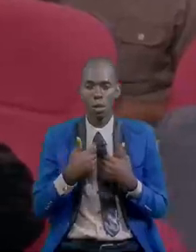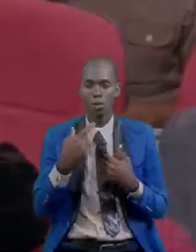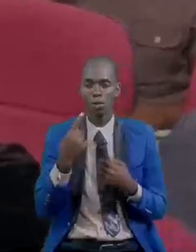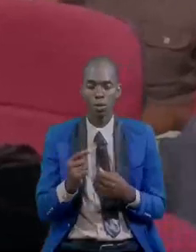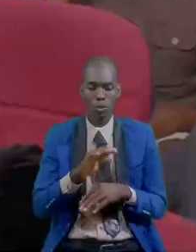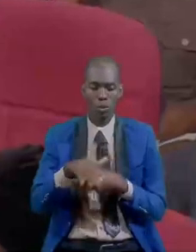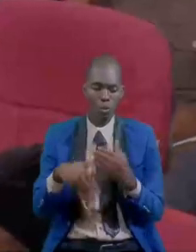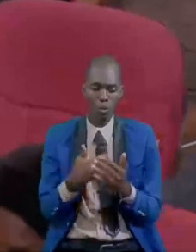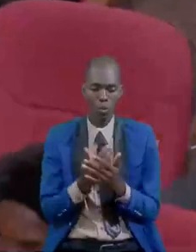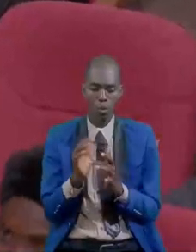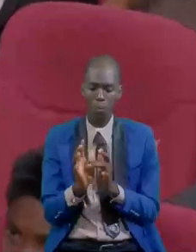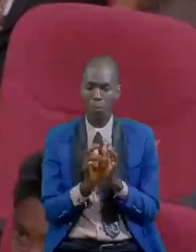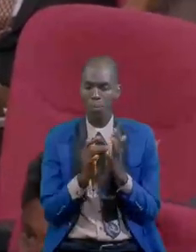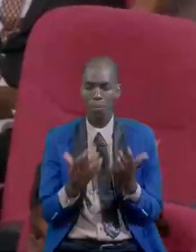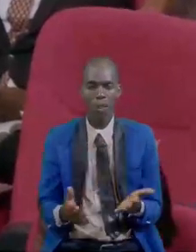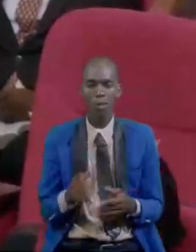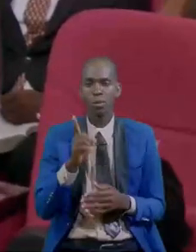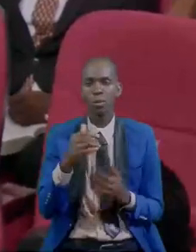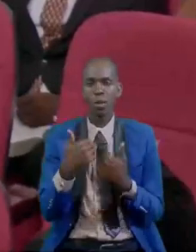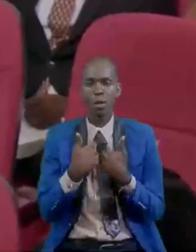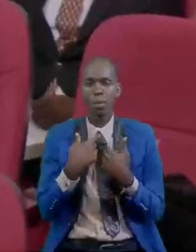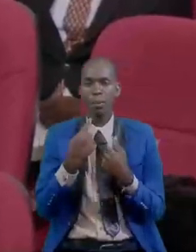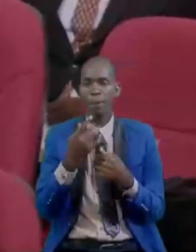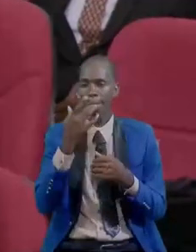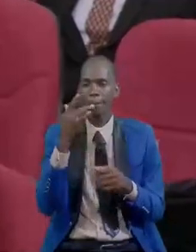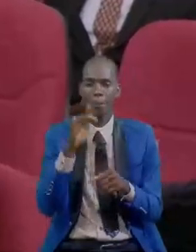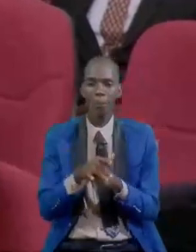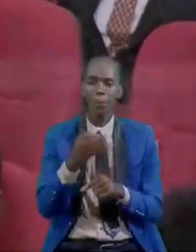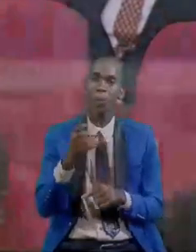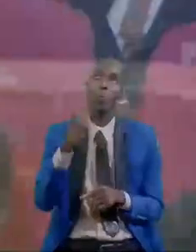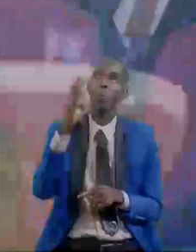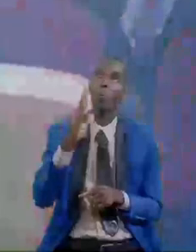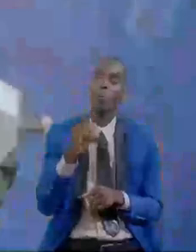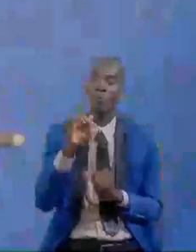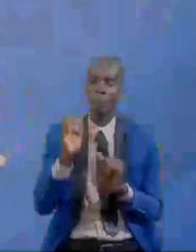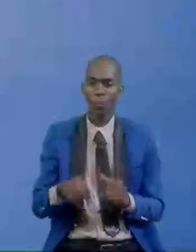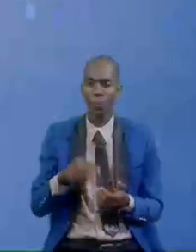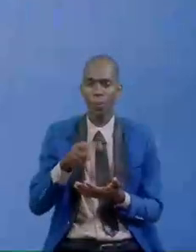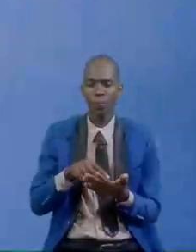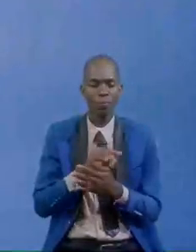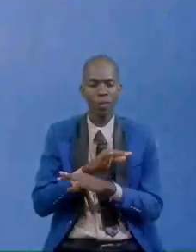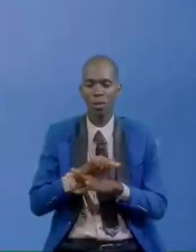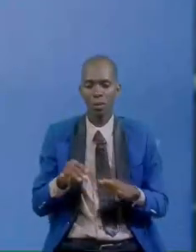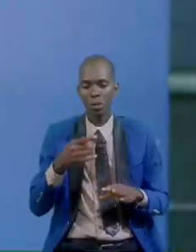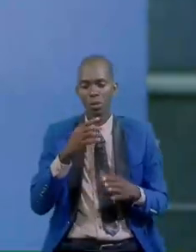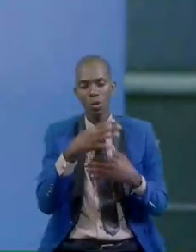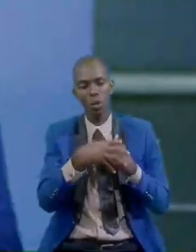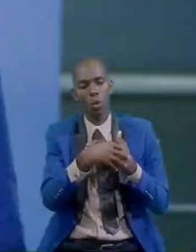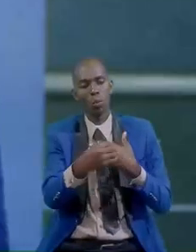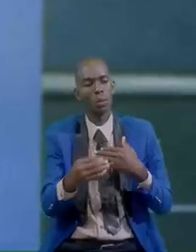la Bible. Tu as les promesses de Dieu que tu peux lire. Alors ne dis pas, oh